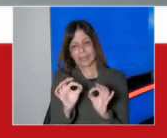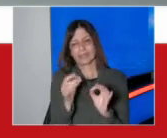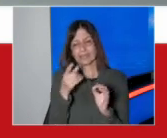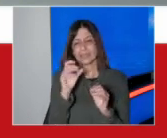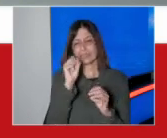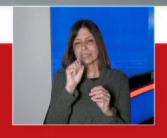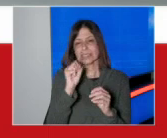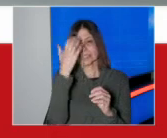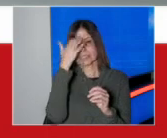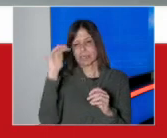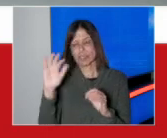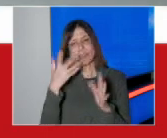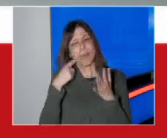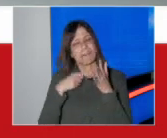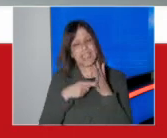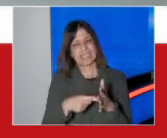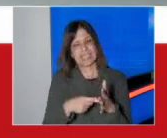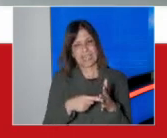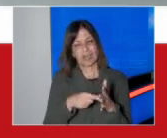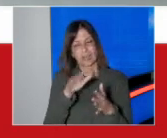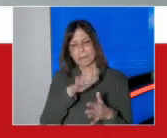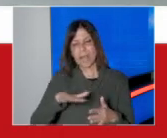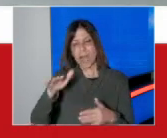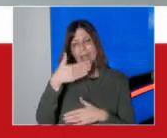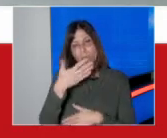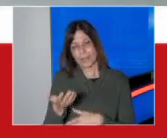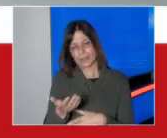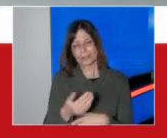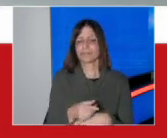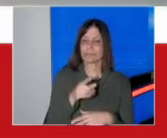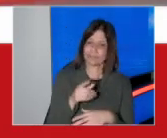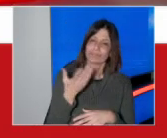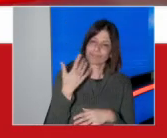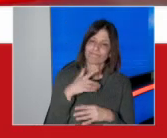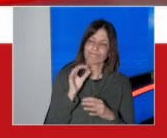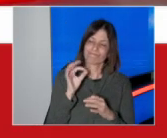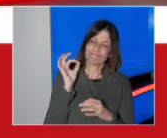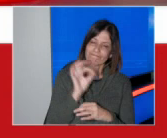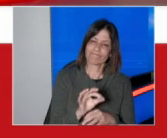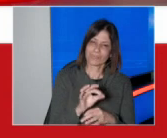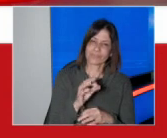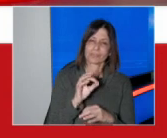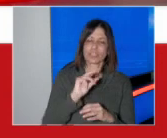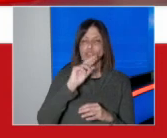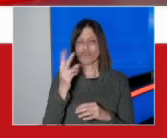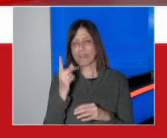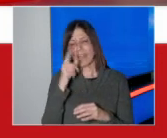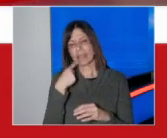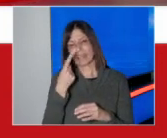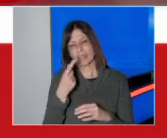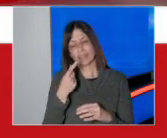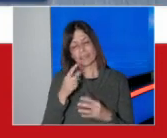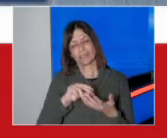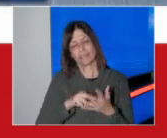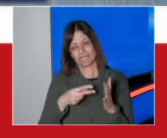על סמוטריץ' וגם על מה שהוא מייצג ברמה הלאומית. כן, טוב, זה באמת הייתה סתירת לחי. מצד שני, חייב לומר את הפן הפוליטי הציני